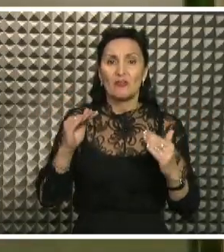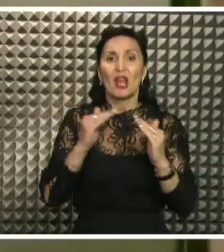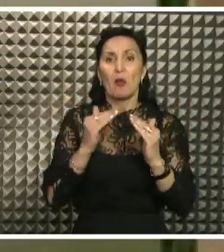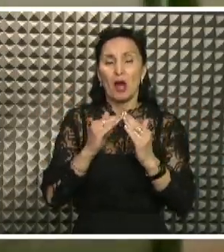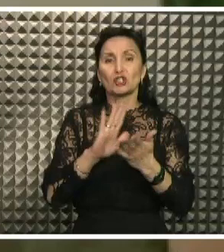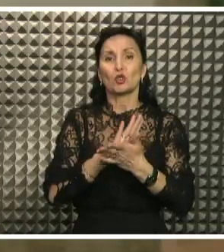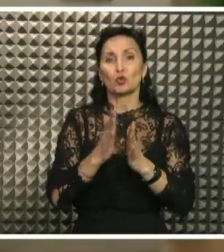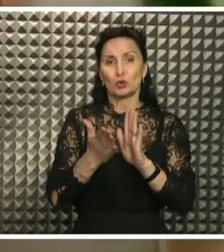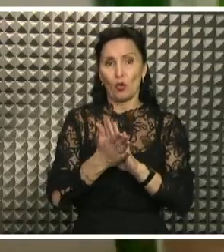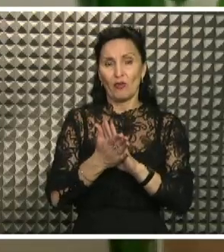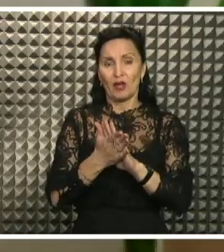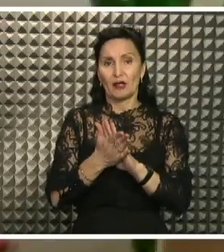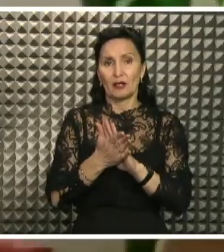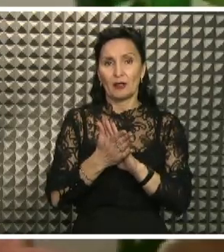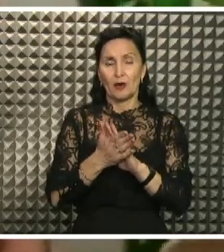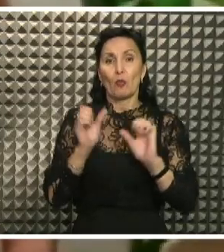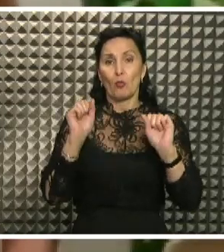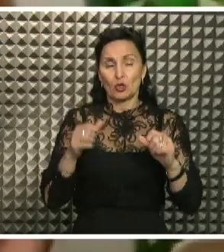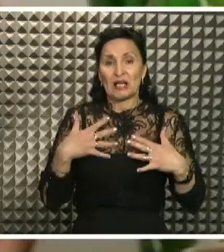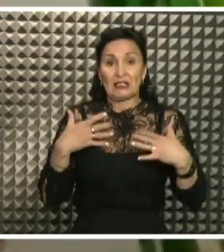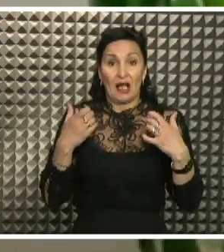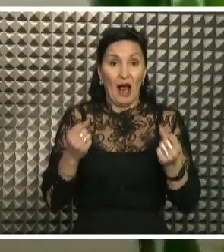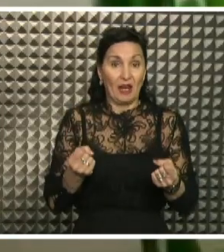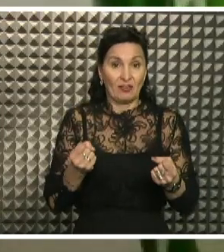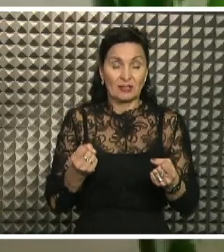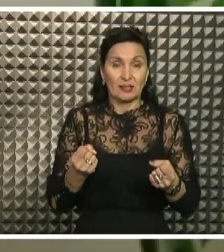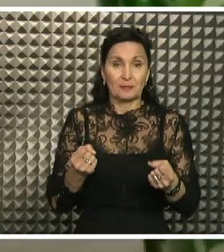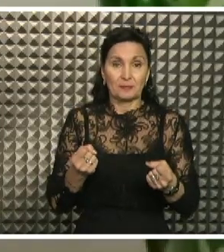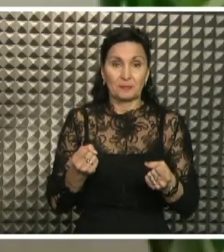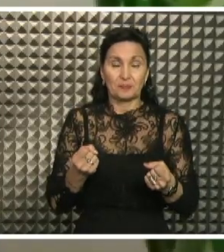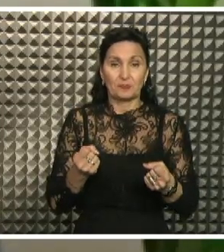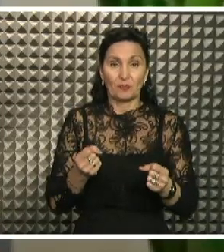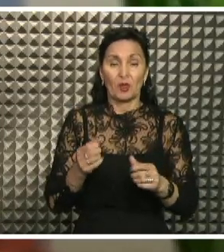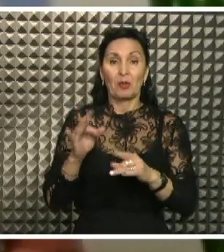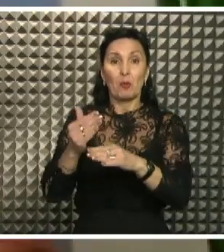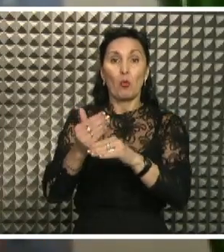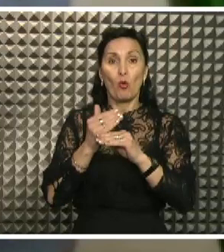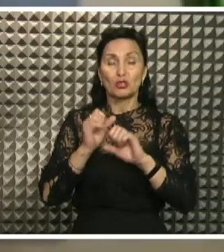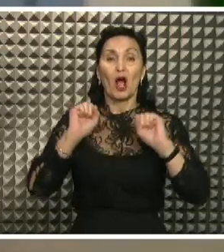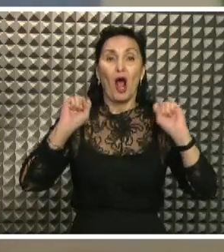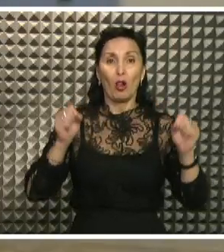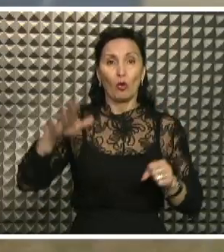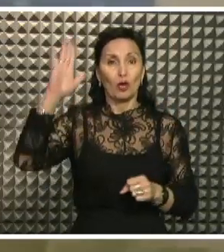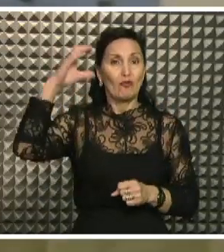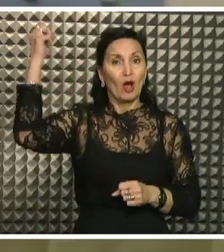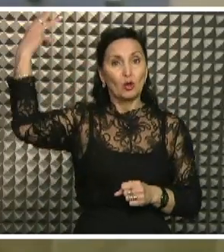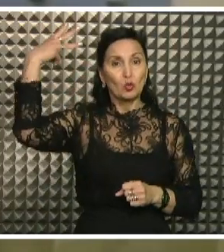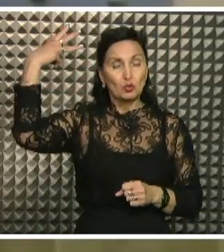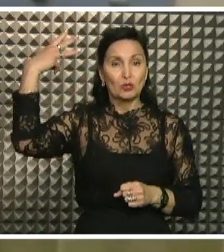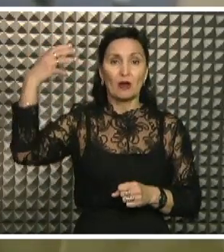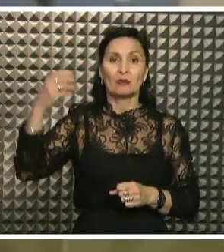домашних условиях можно закаливаться при помощи холодного душа. Мы его